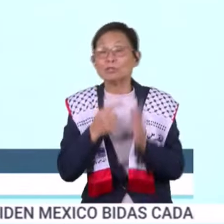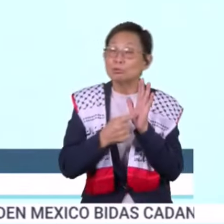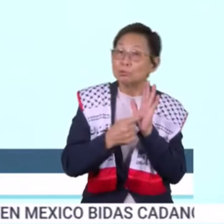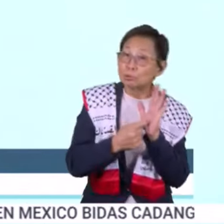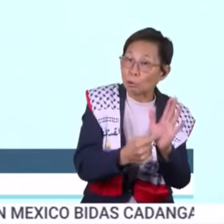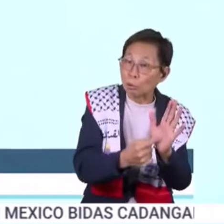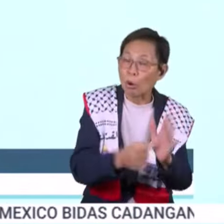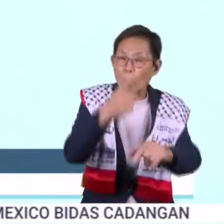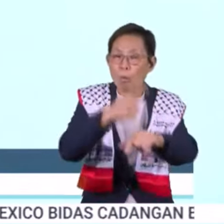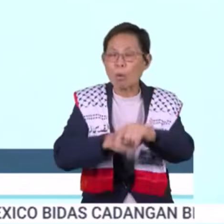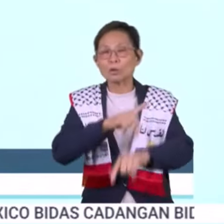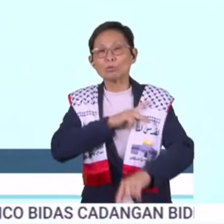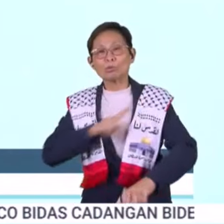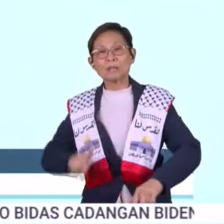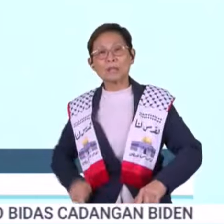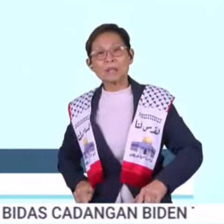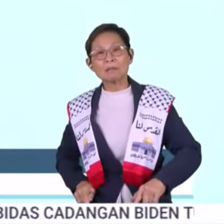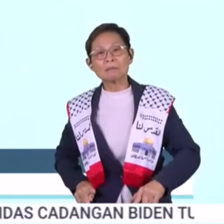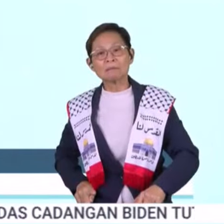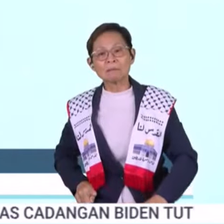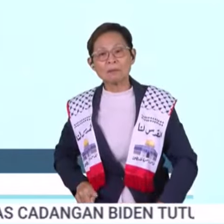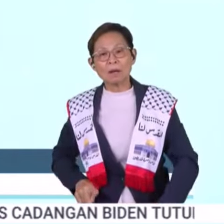terzahir sewaktu tuanku